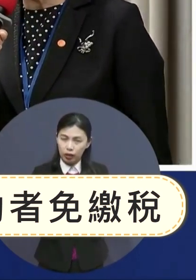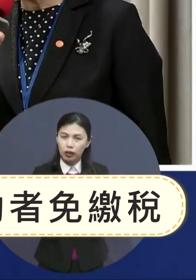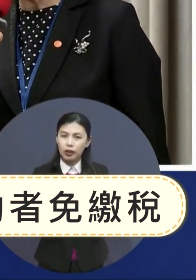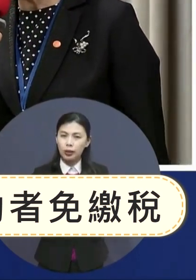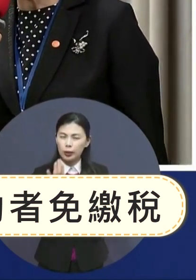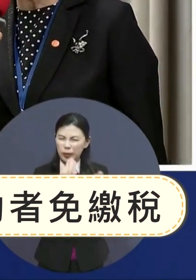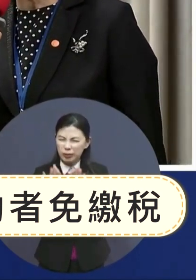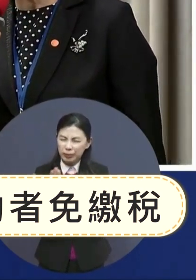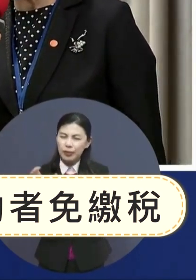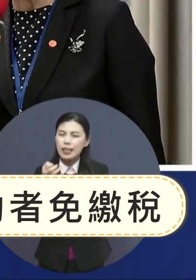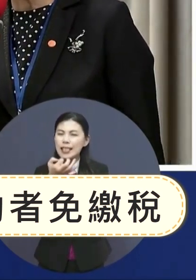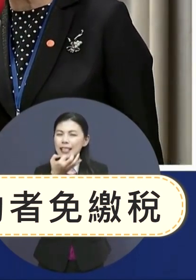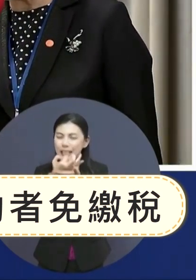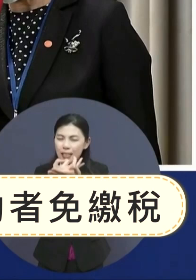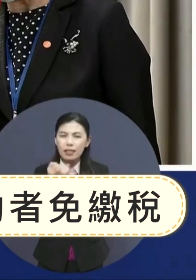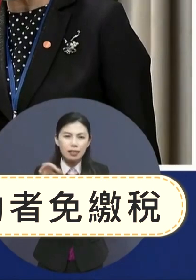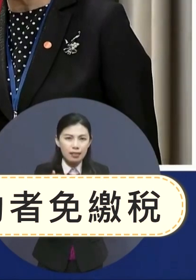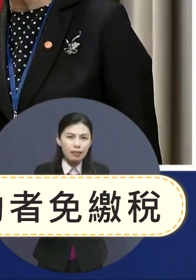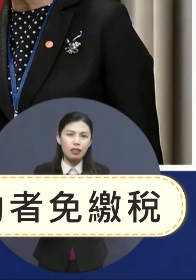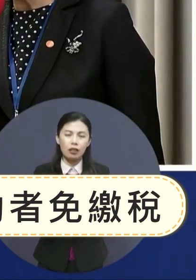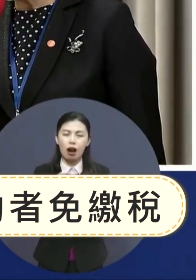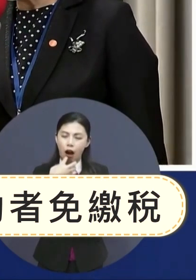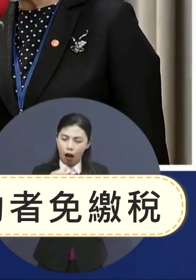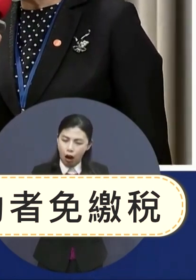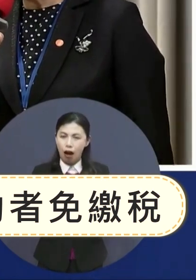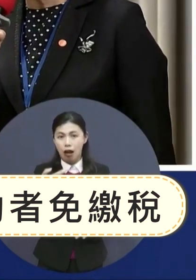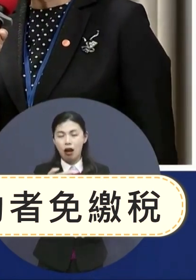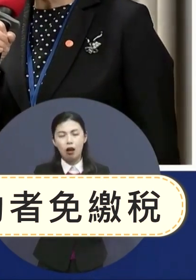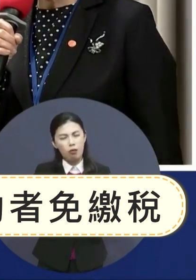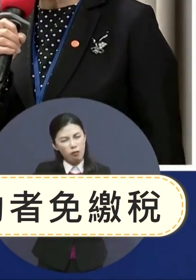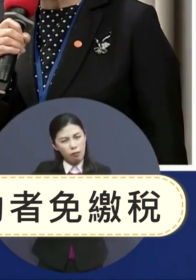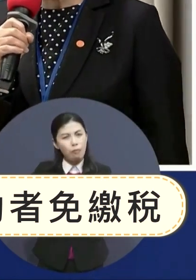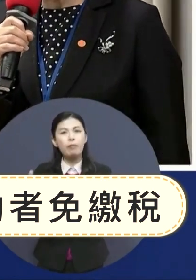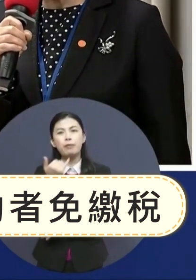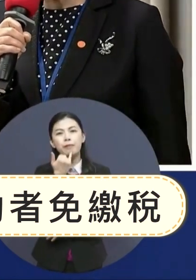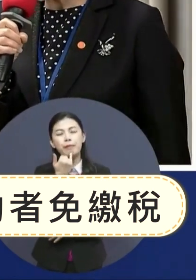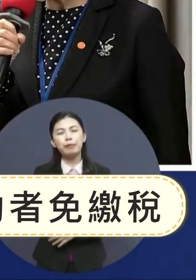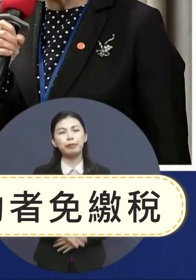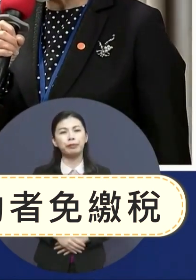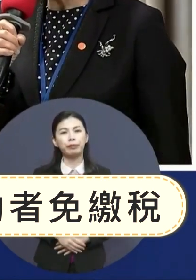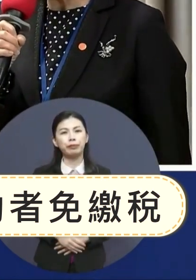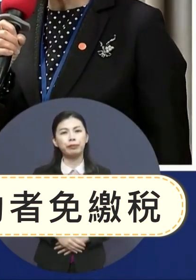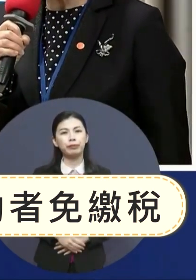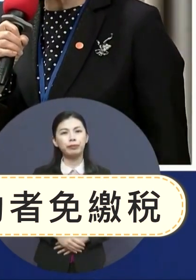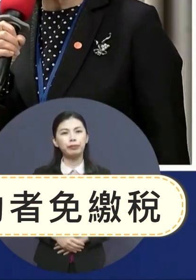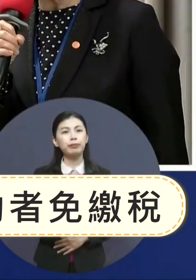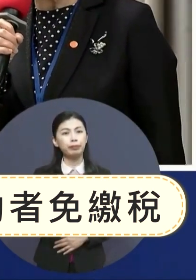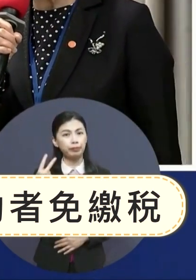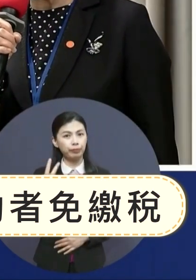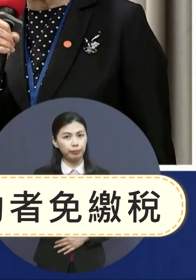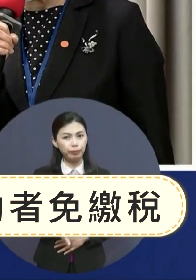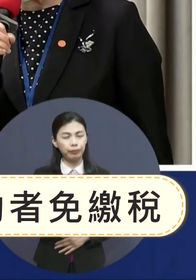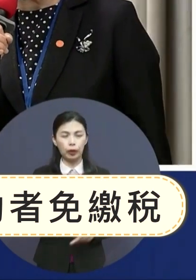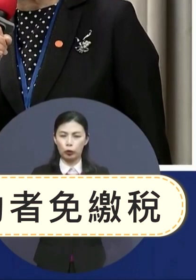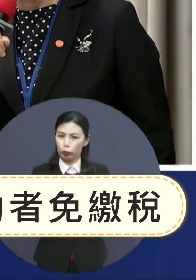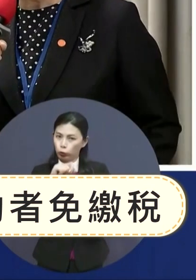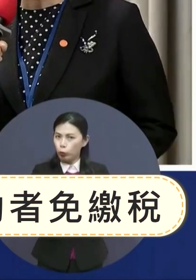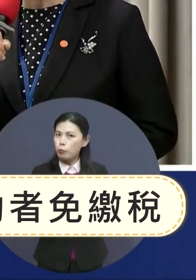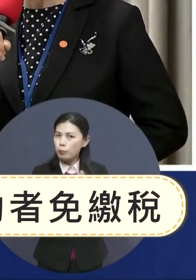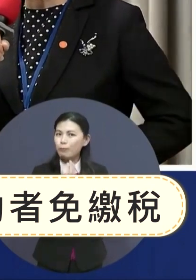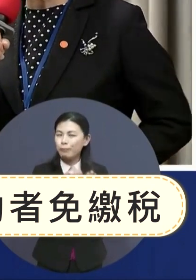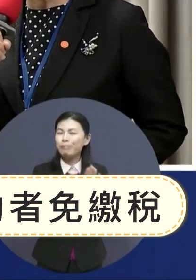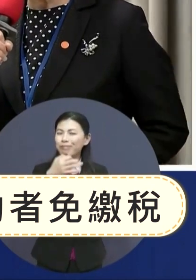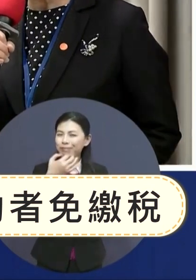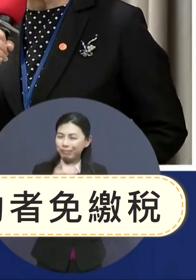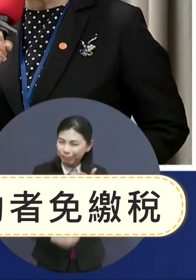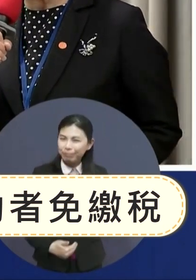在10年内的税这个亏损都可以扣除的。好，第4个呢，要报告就是我们采取了主动减税的措施。那